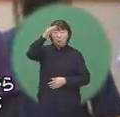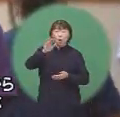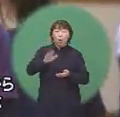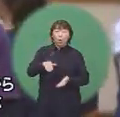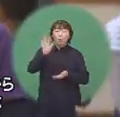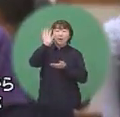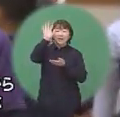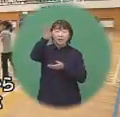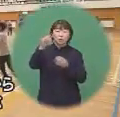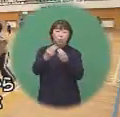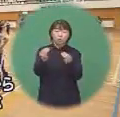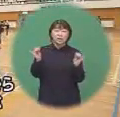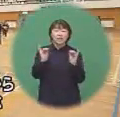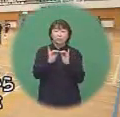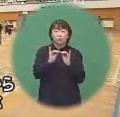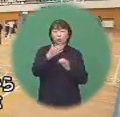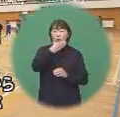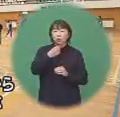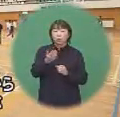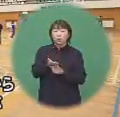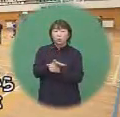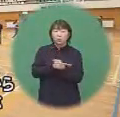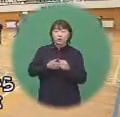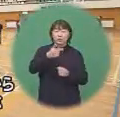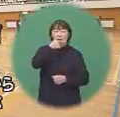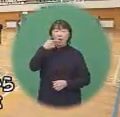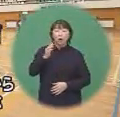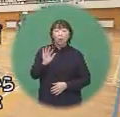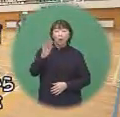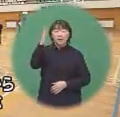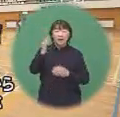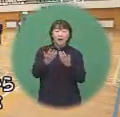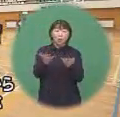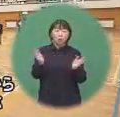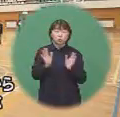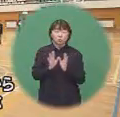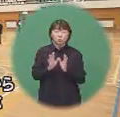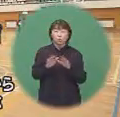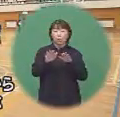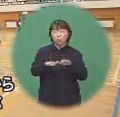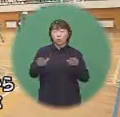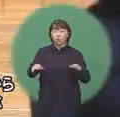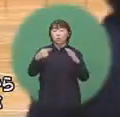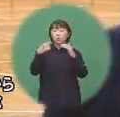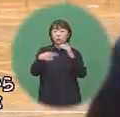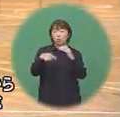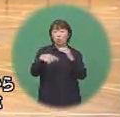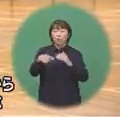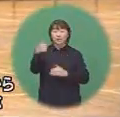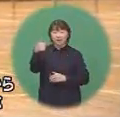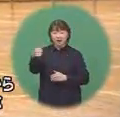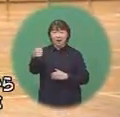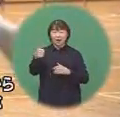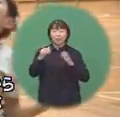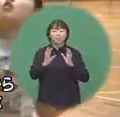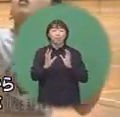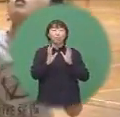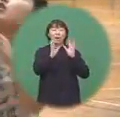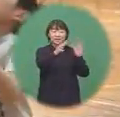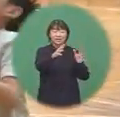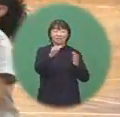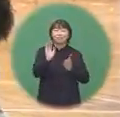ーム、福島ファイヤーボンズのスクールコーチから、パスやシュートなど、基礎的なプレーを学んでいました。